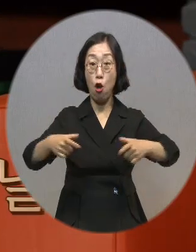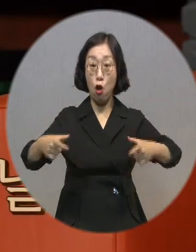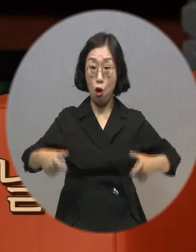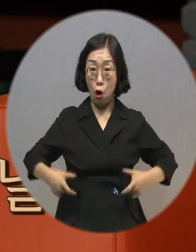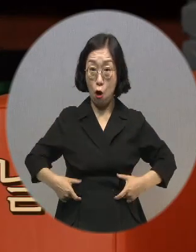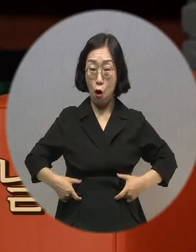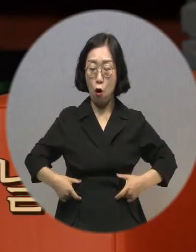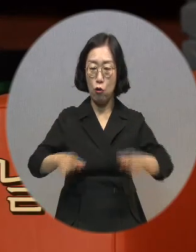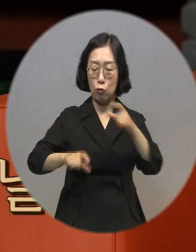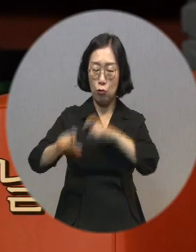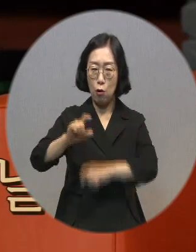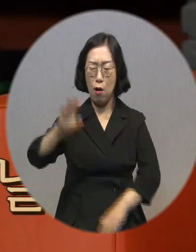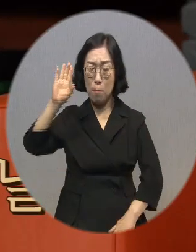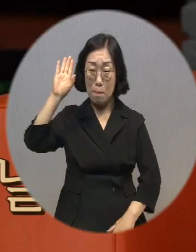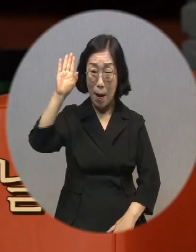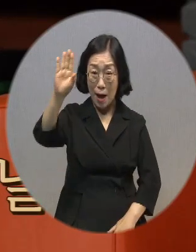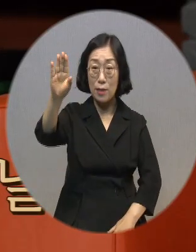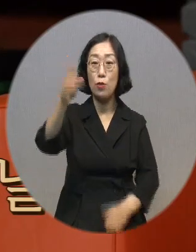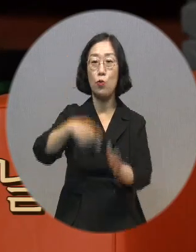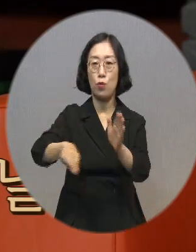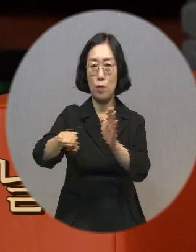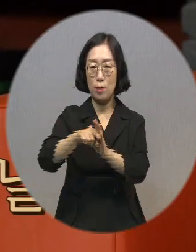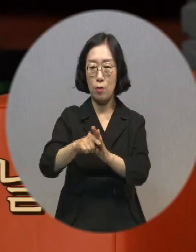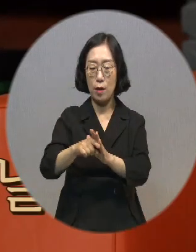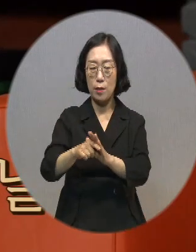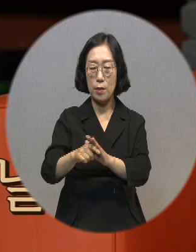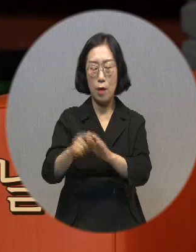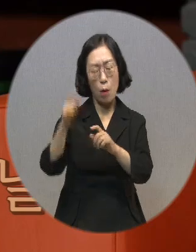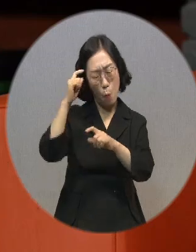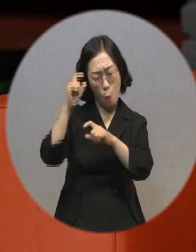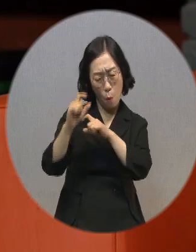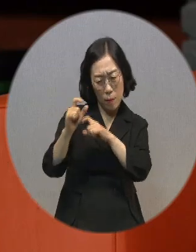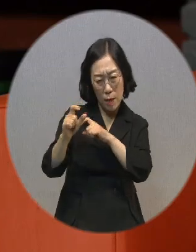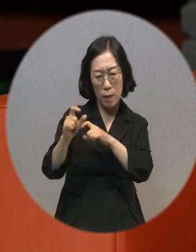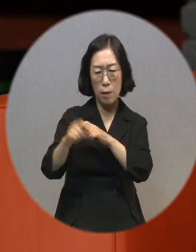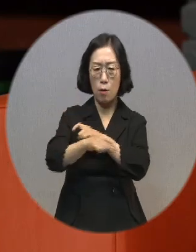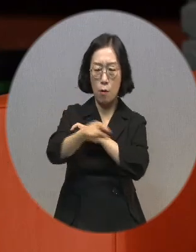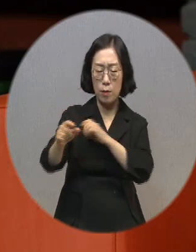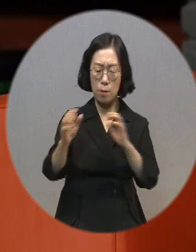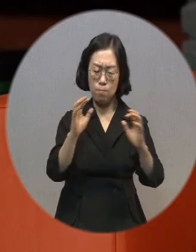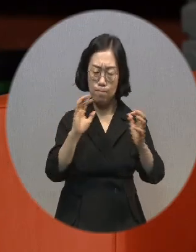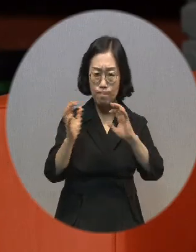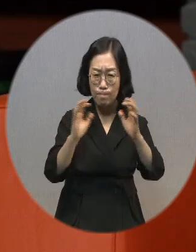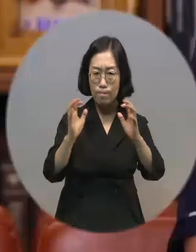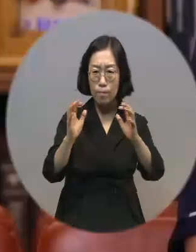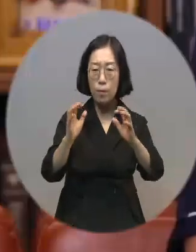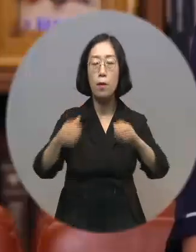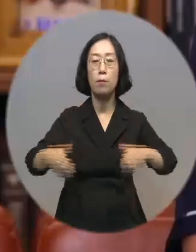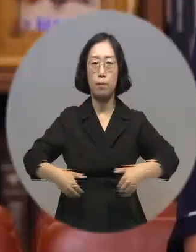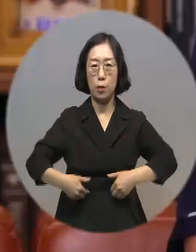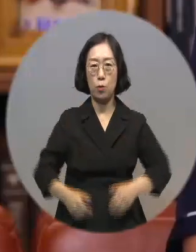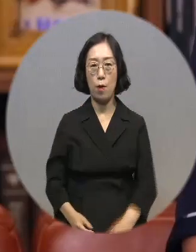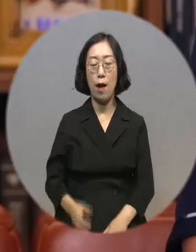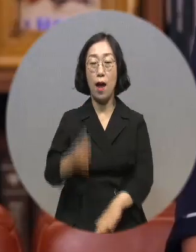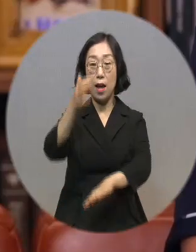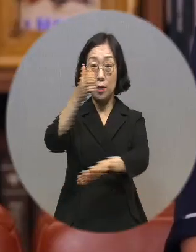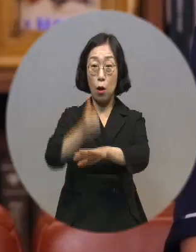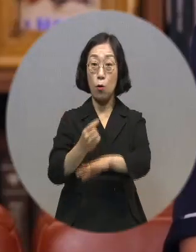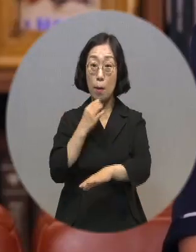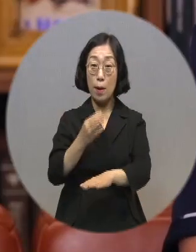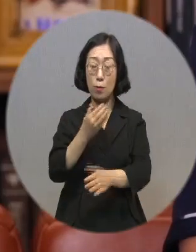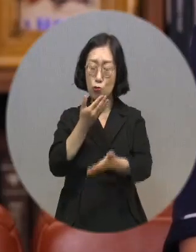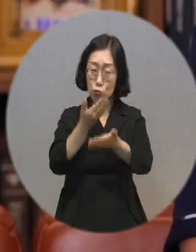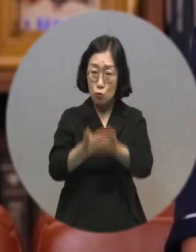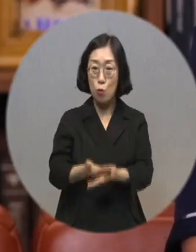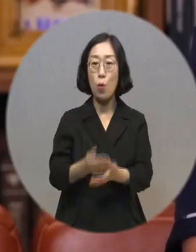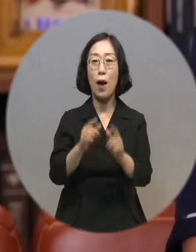나아가기 위한 과정을 같이 고민하고 또 만들어가는 것이다 이런 생각을 하고 있습니다. 그러니까 결과적인 것만